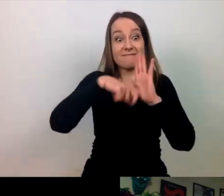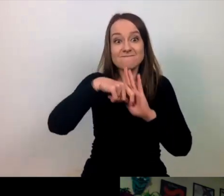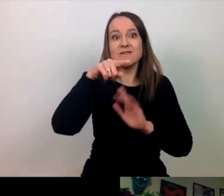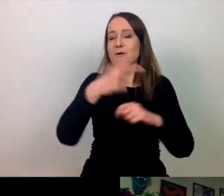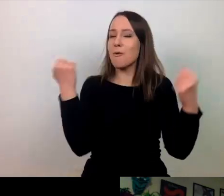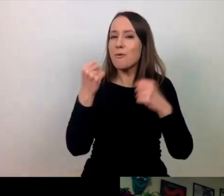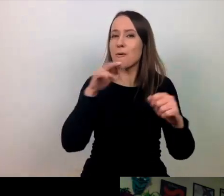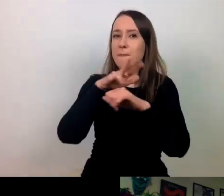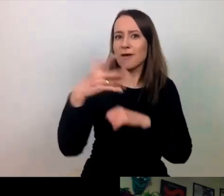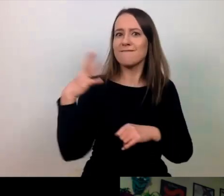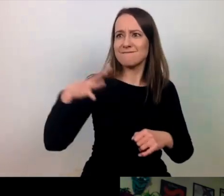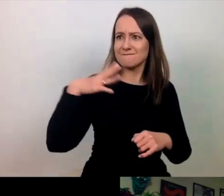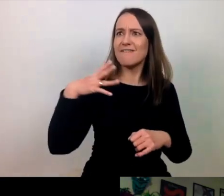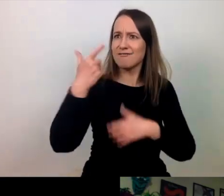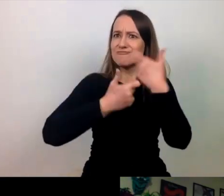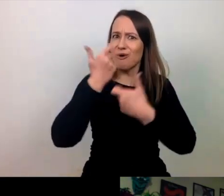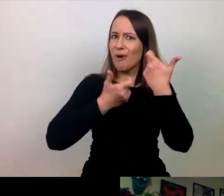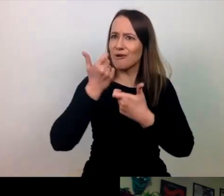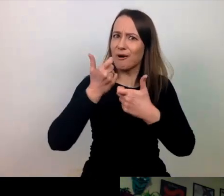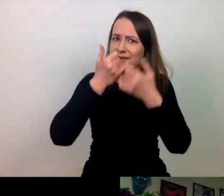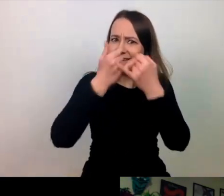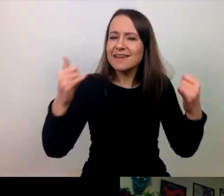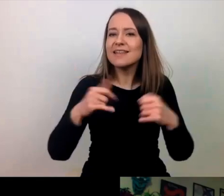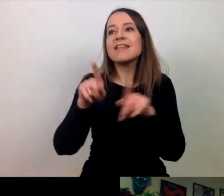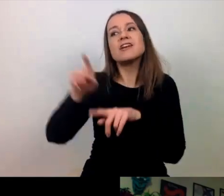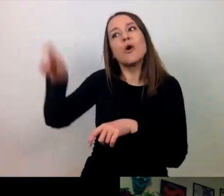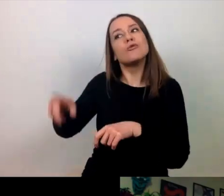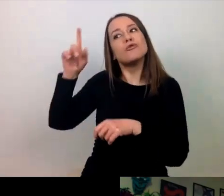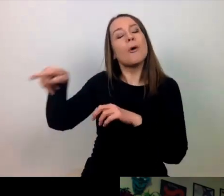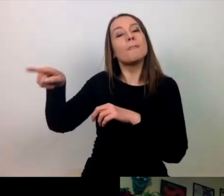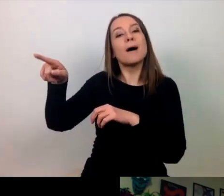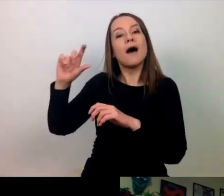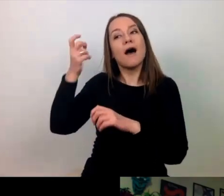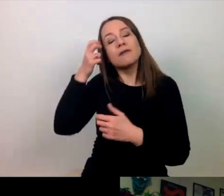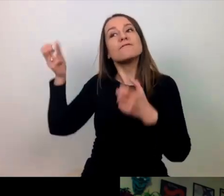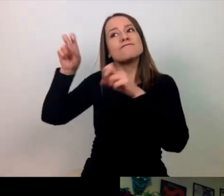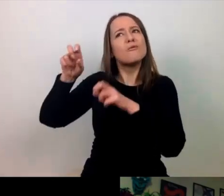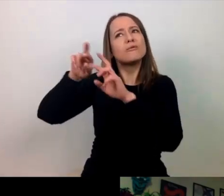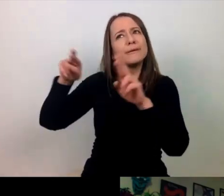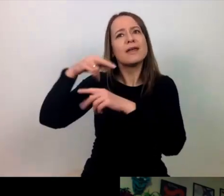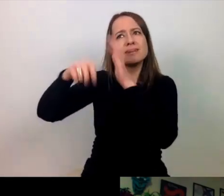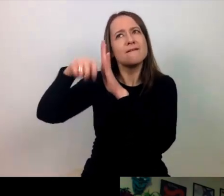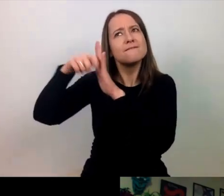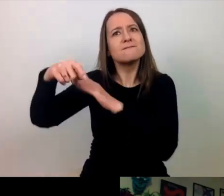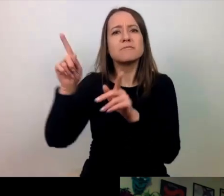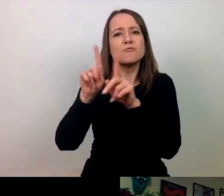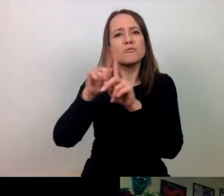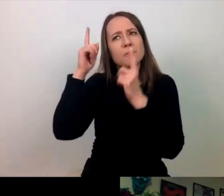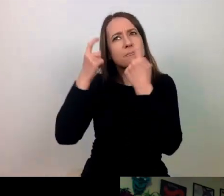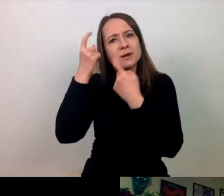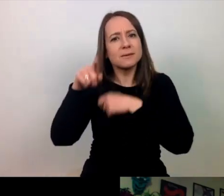to zainwestować i tak myślą często też producenci filmowi. Dlatego takich filmów jest co najmniej